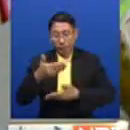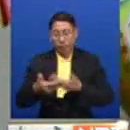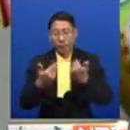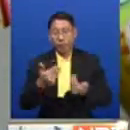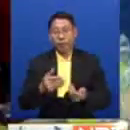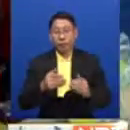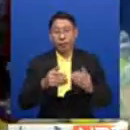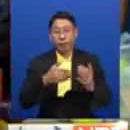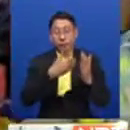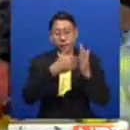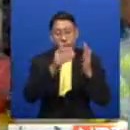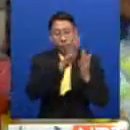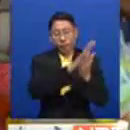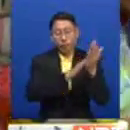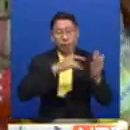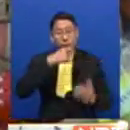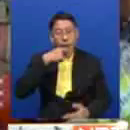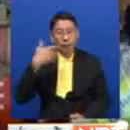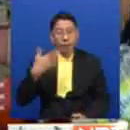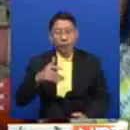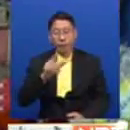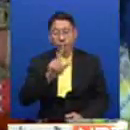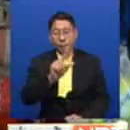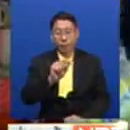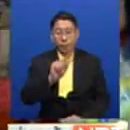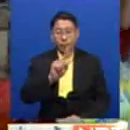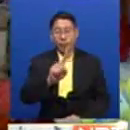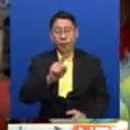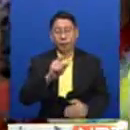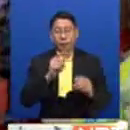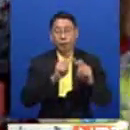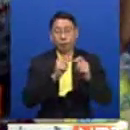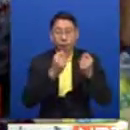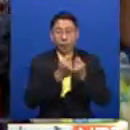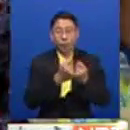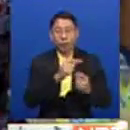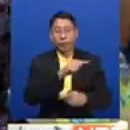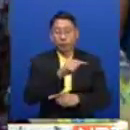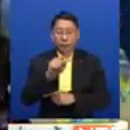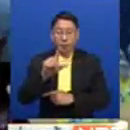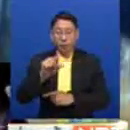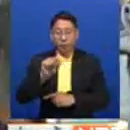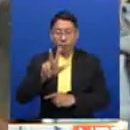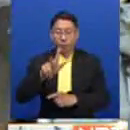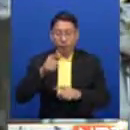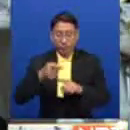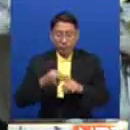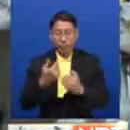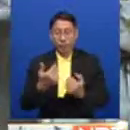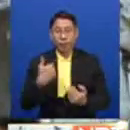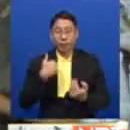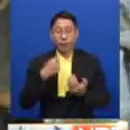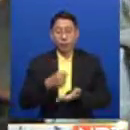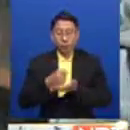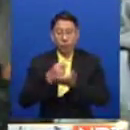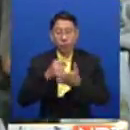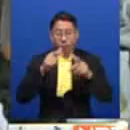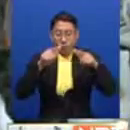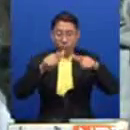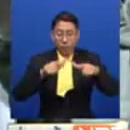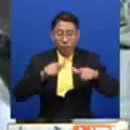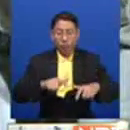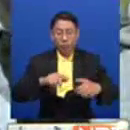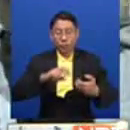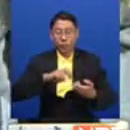ในพื้นที่ประสบภัยแล้ง21ตำบลถึงวันที่23กรกฎาคมนี้เพื่อช่วยลดค่าครอง